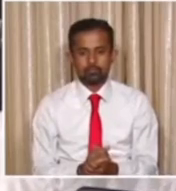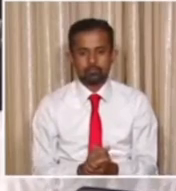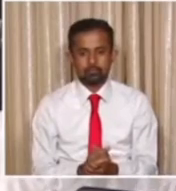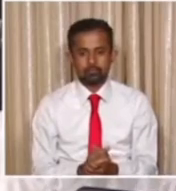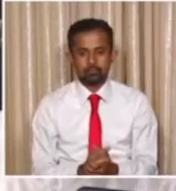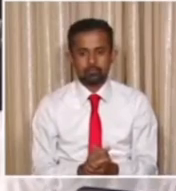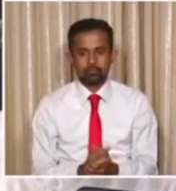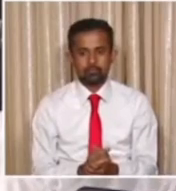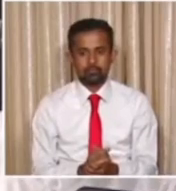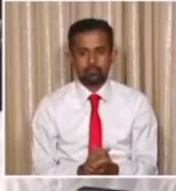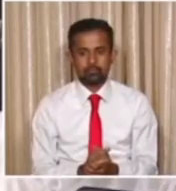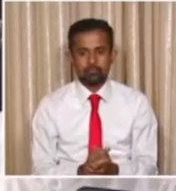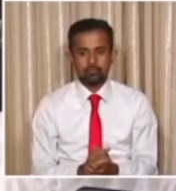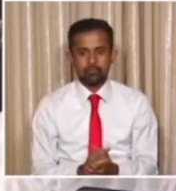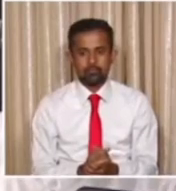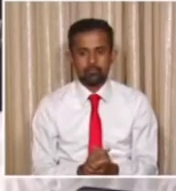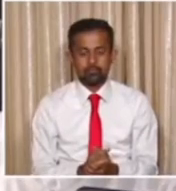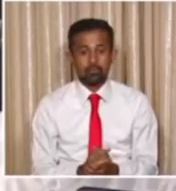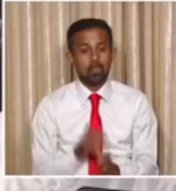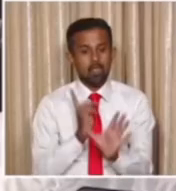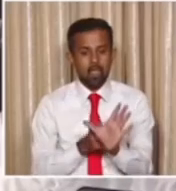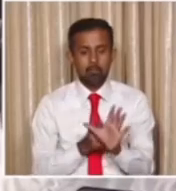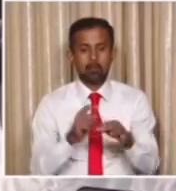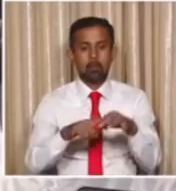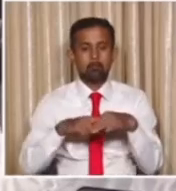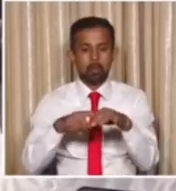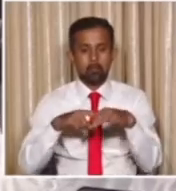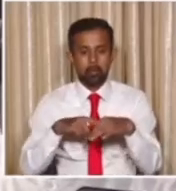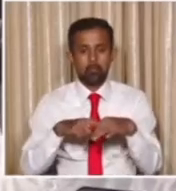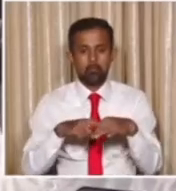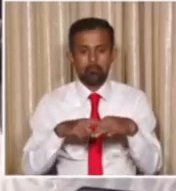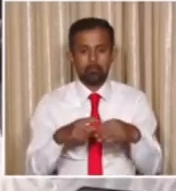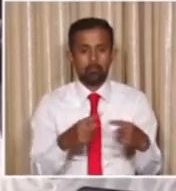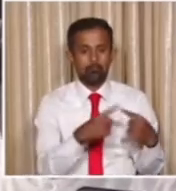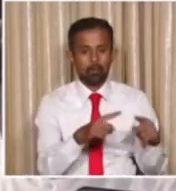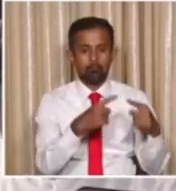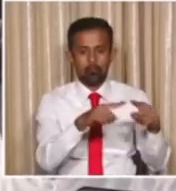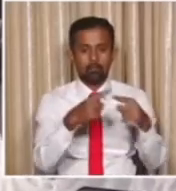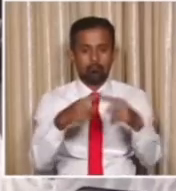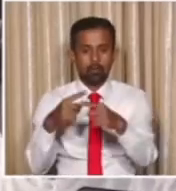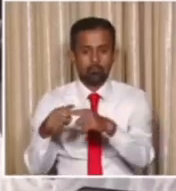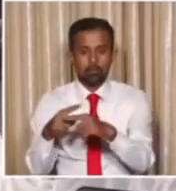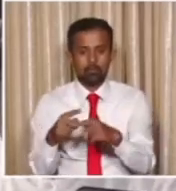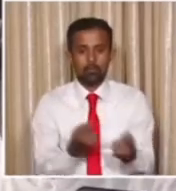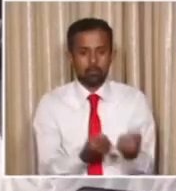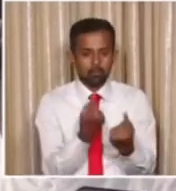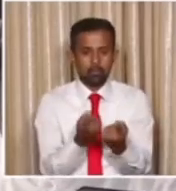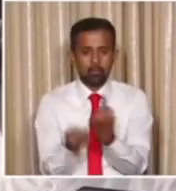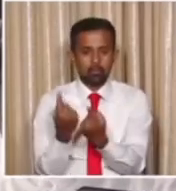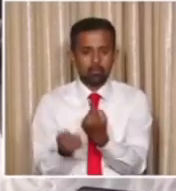මොකද හේතුව ඒ සෑම ප්‍රශ්නයක්ම වෙන වෙනම අරගෙන අපි විශ්ලේෂණය